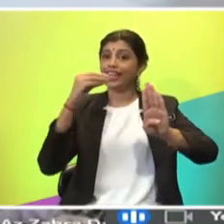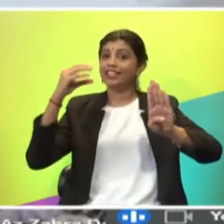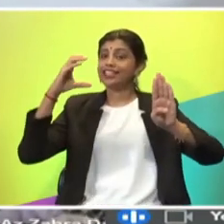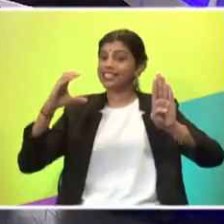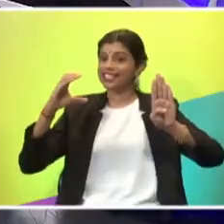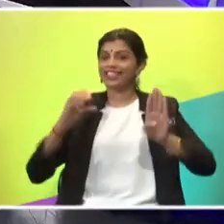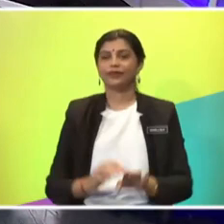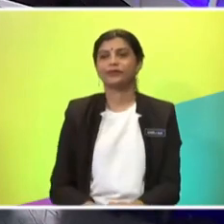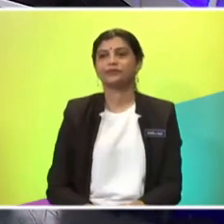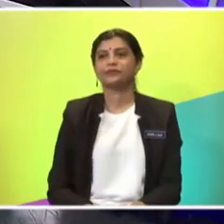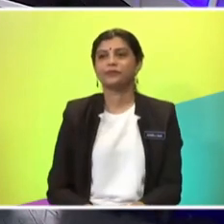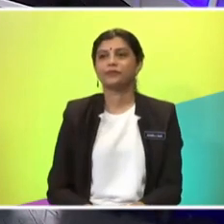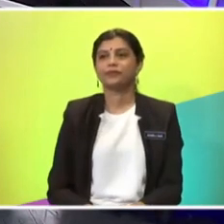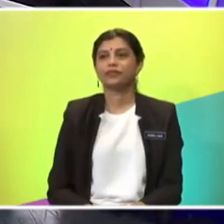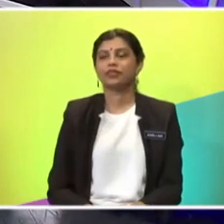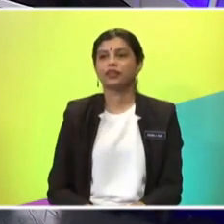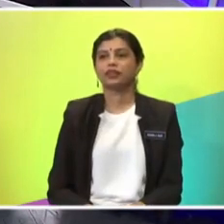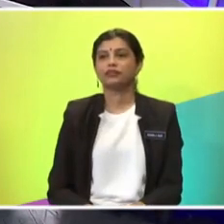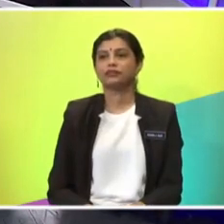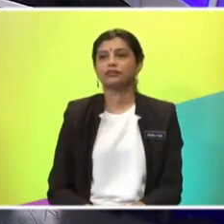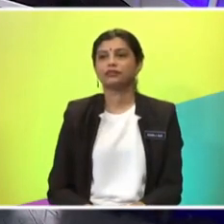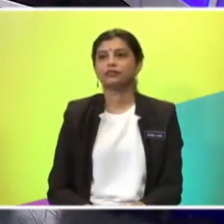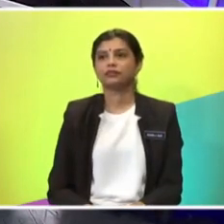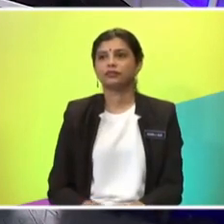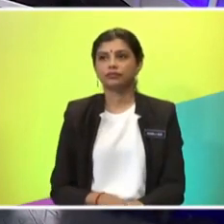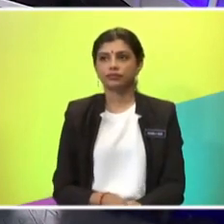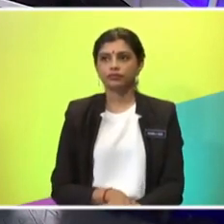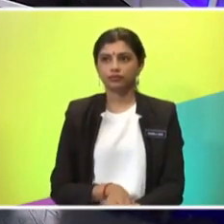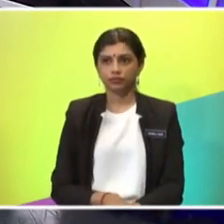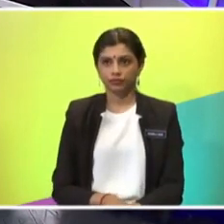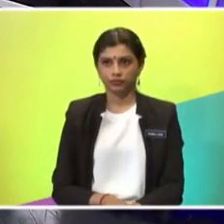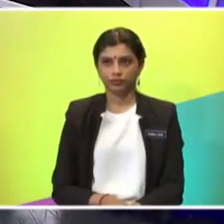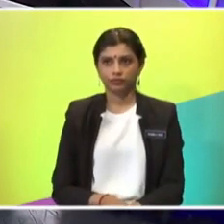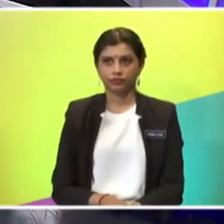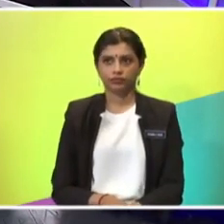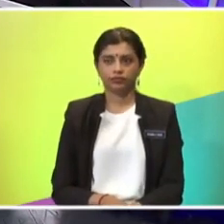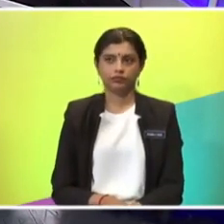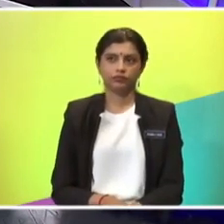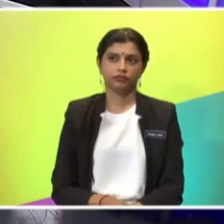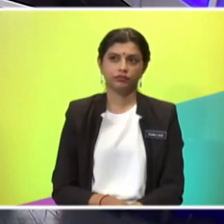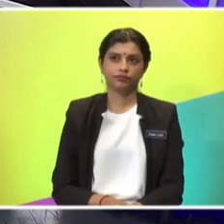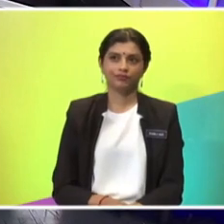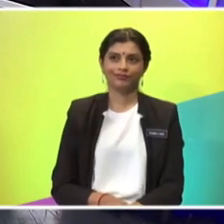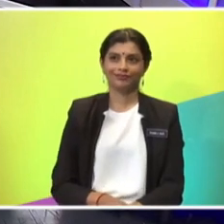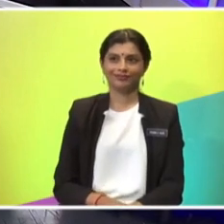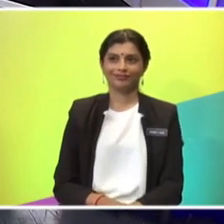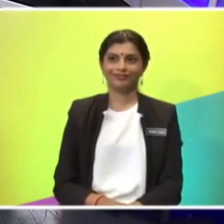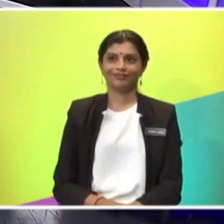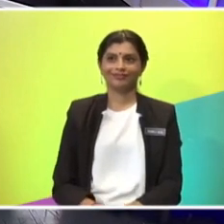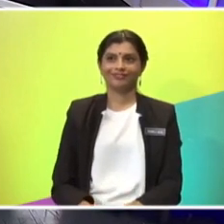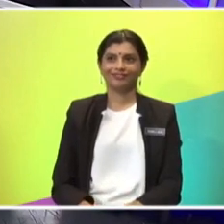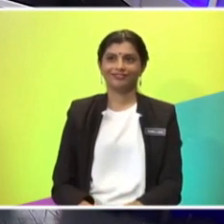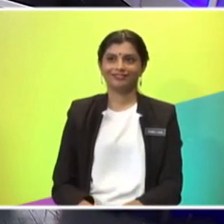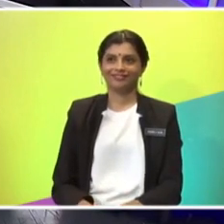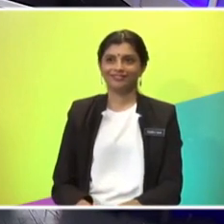B. Okey, Nabila. Okey. Saya tahu kenapa dia pilih B, cikgu. B untuk Bella. Wah,